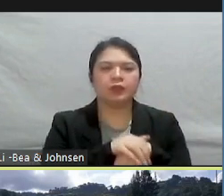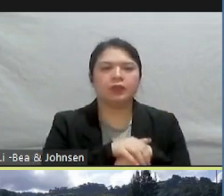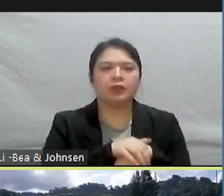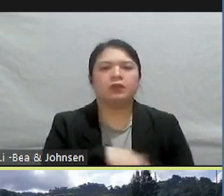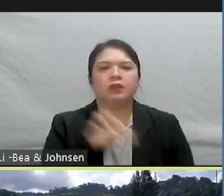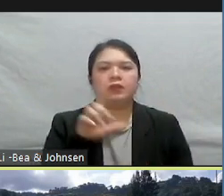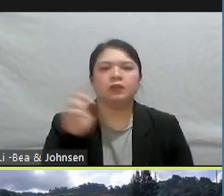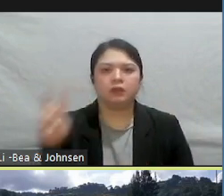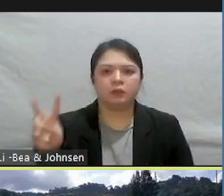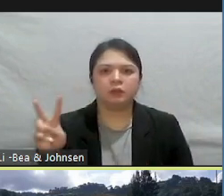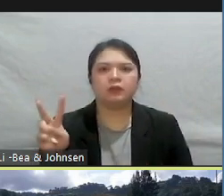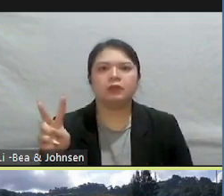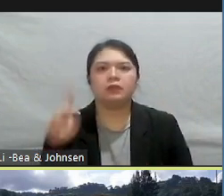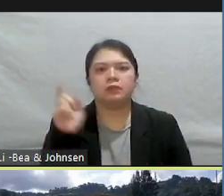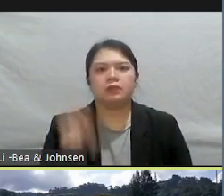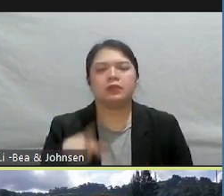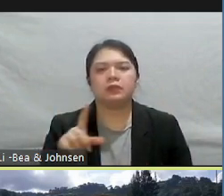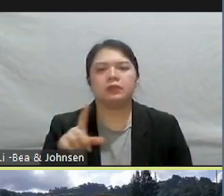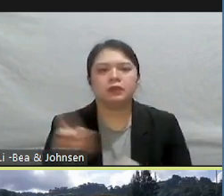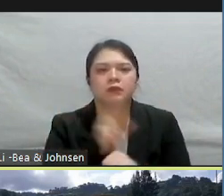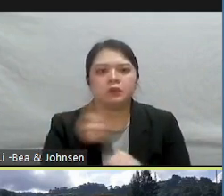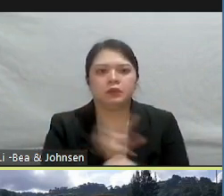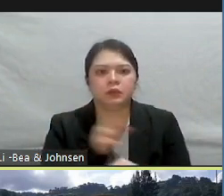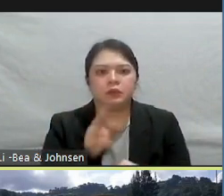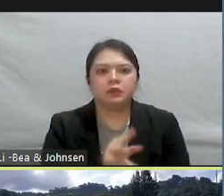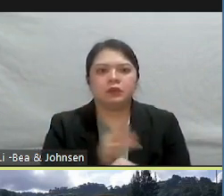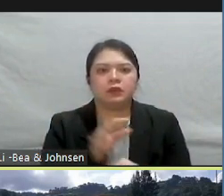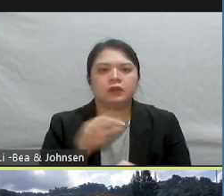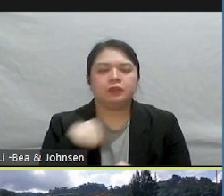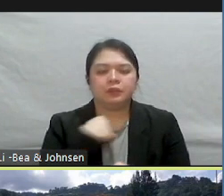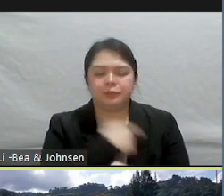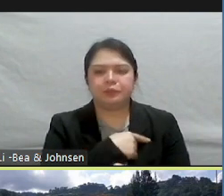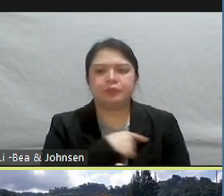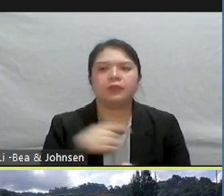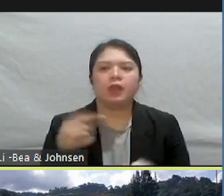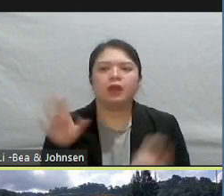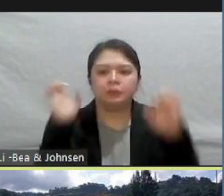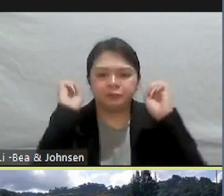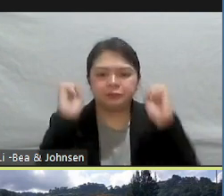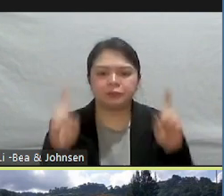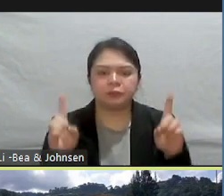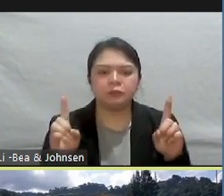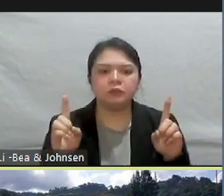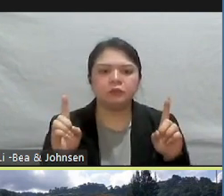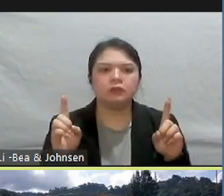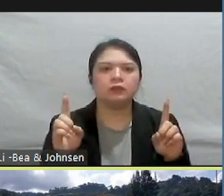bata ang dapat gamitin. Ano? Mag-participate tayo sa Education Commission 2.